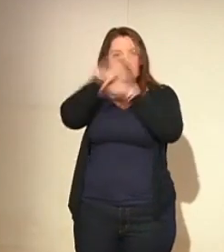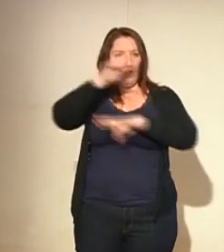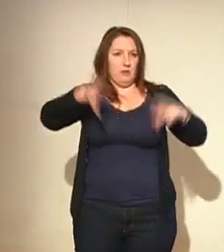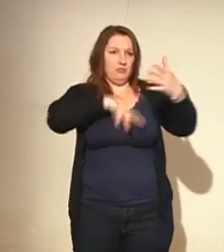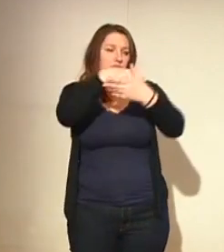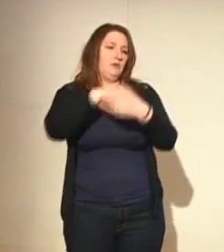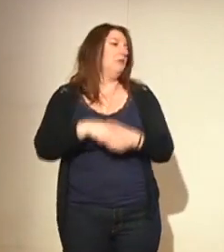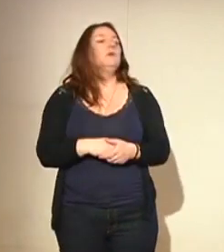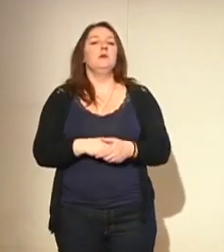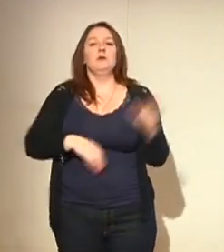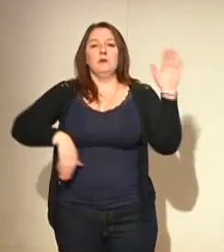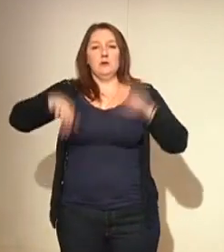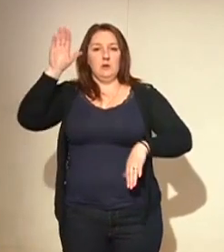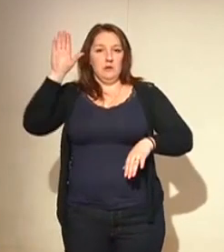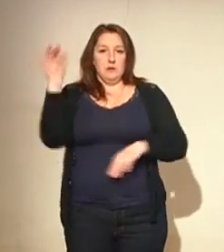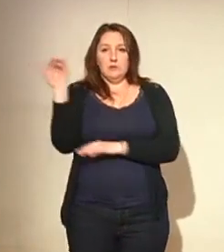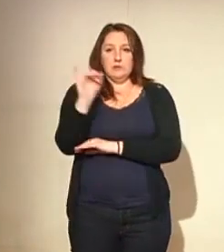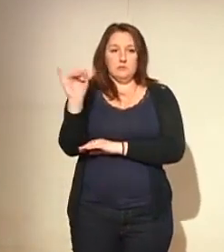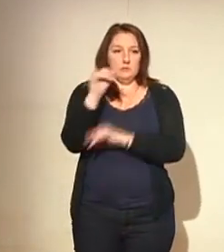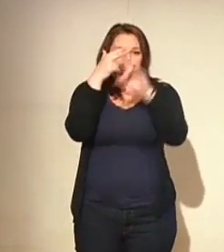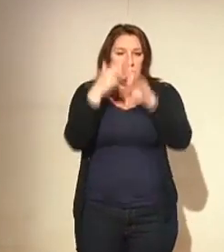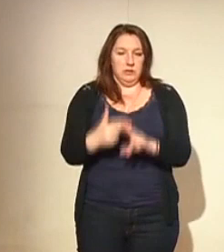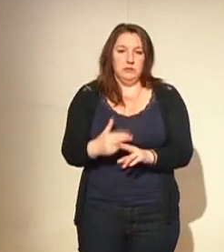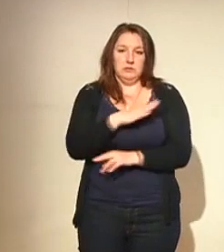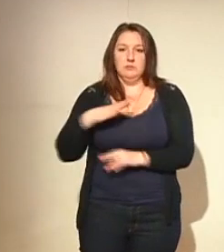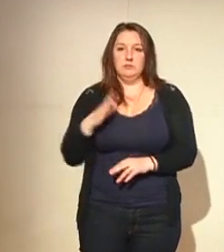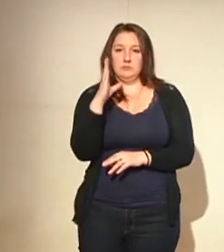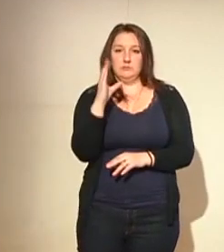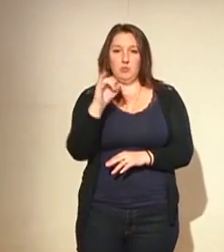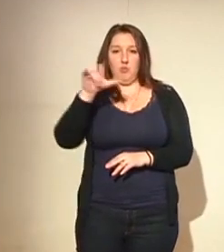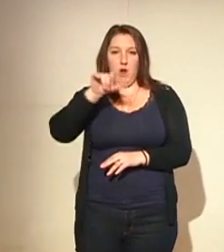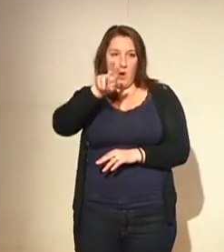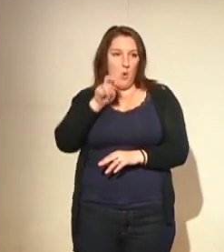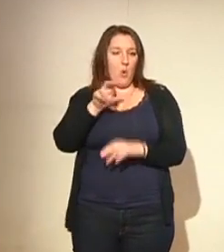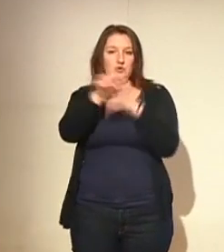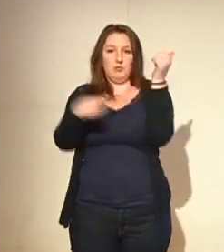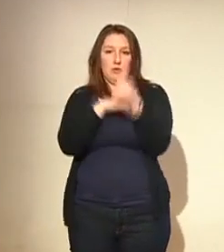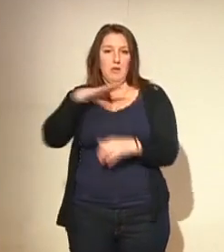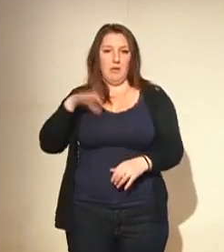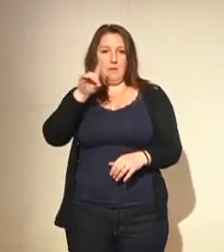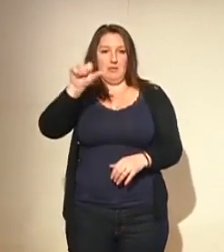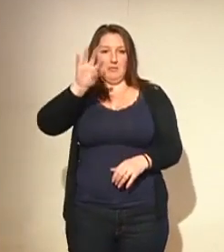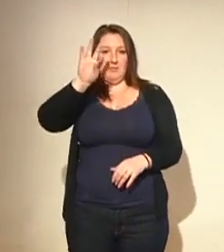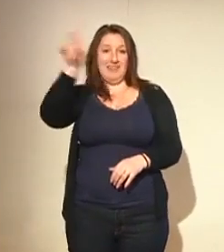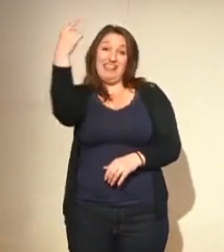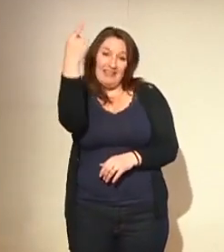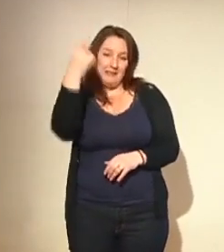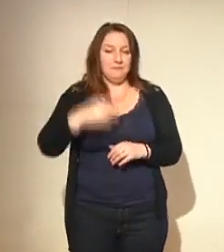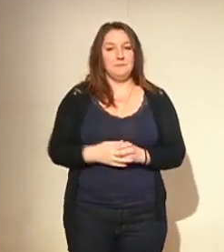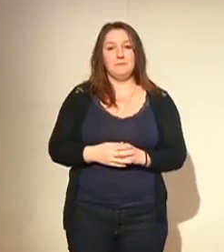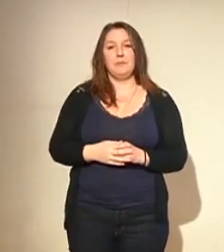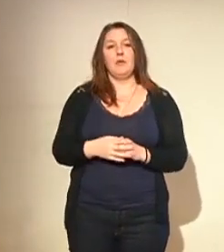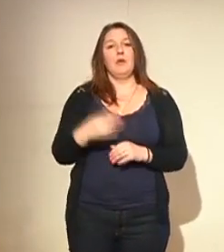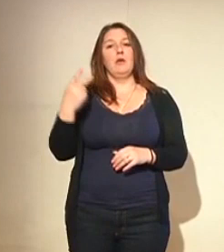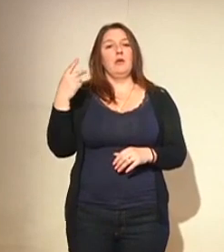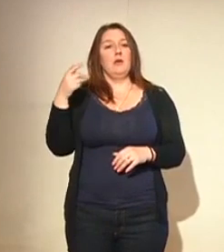son candidat madame boilot avec pour suppléante madame date daté pardon et son